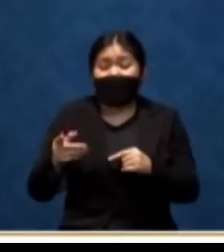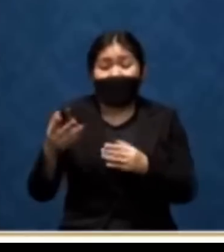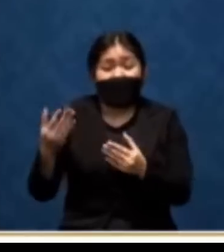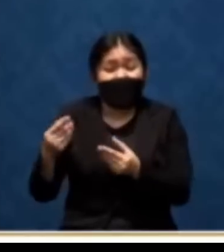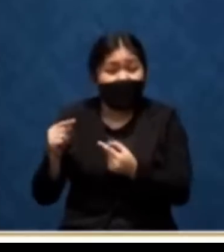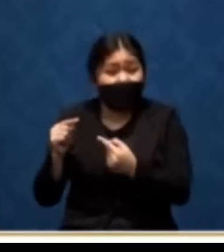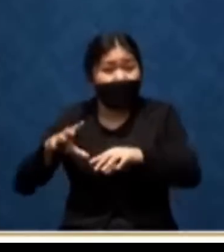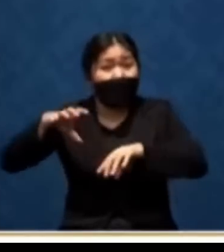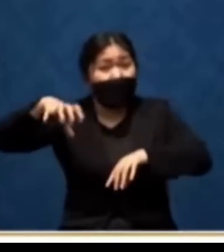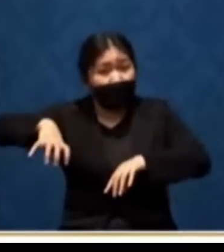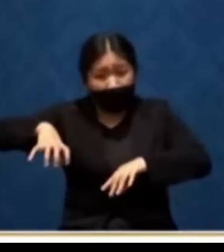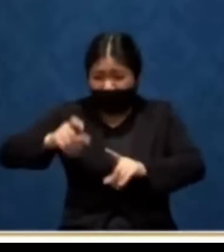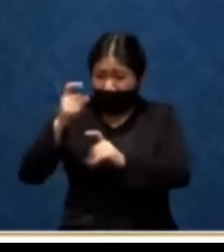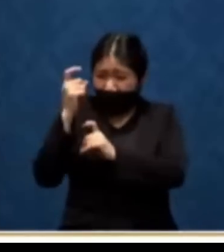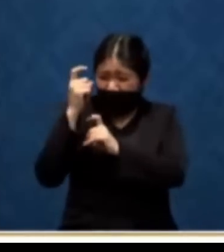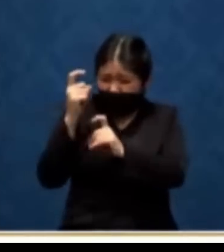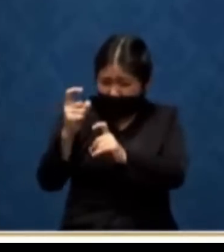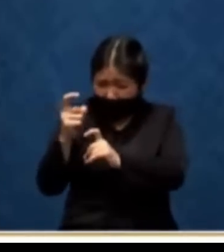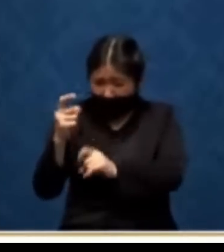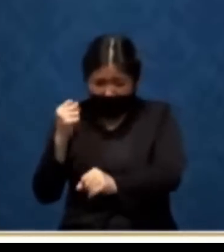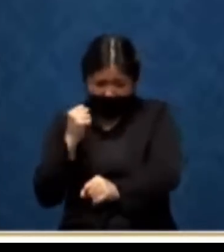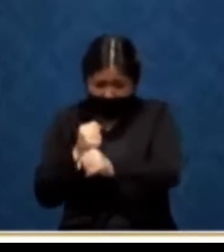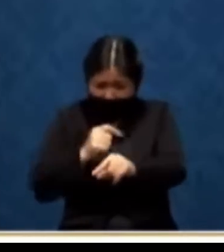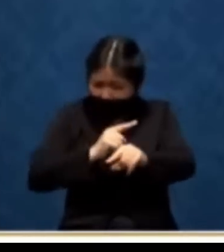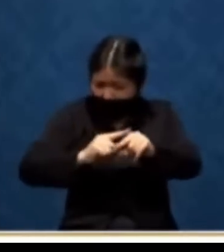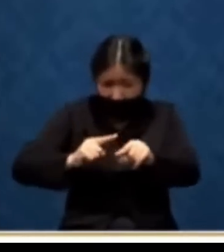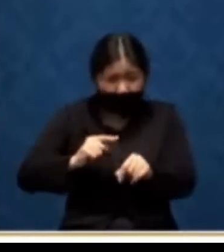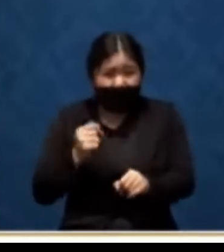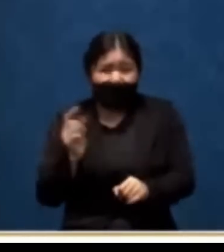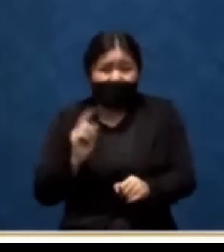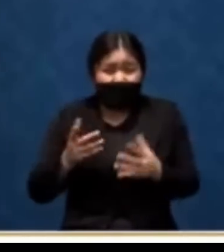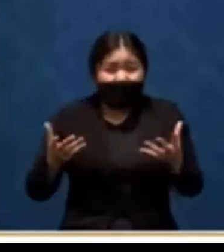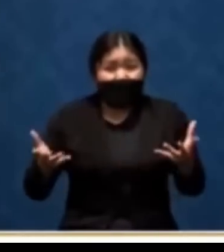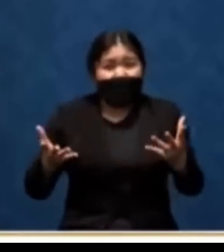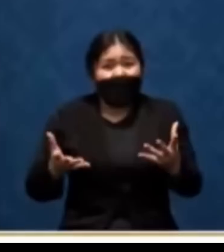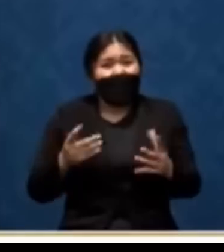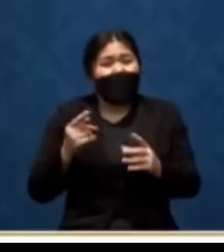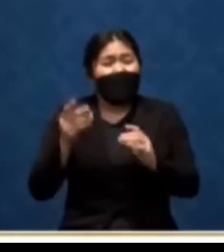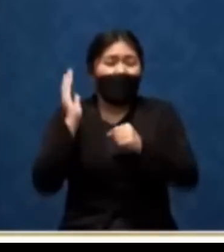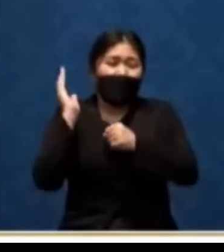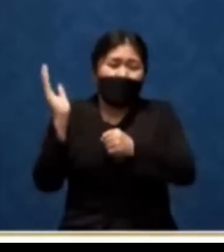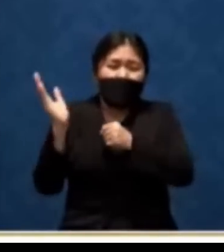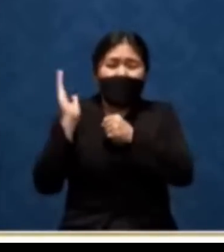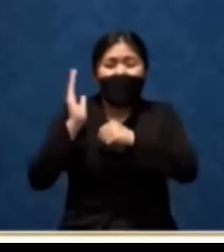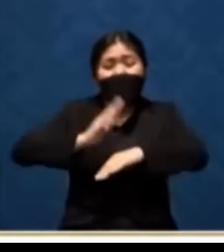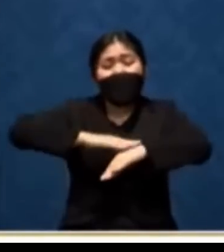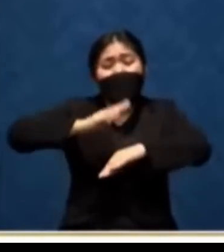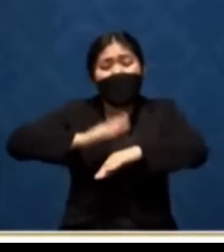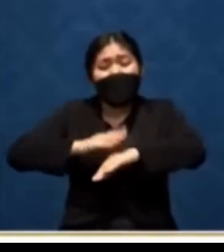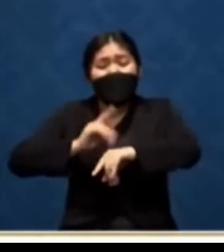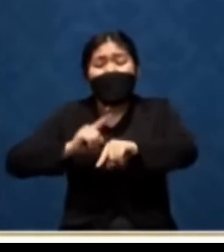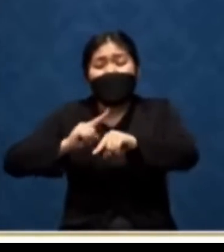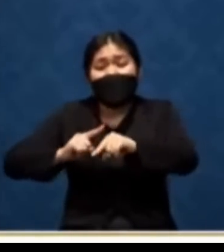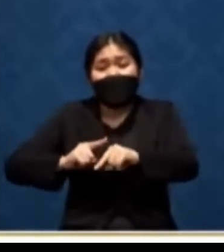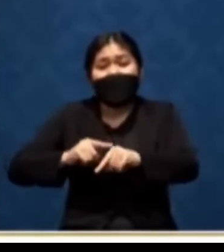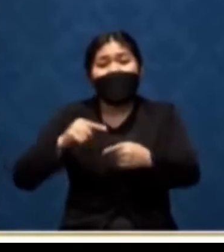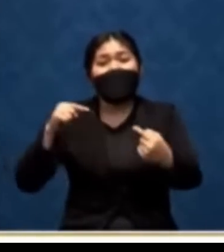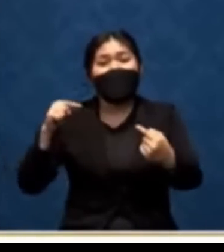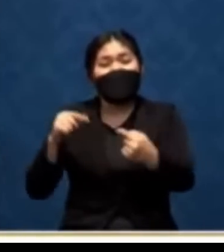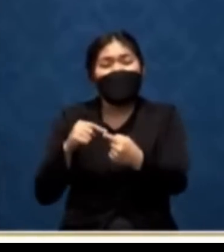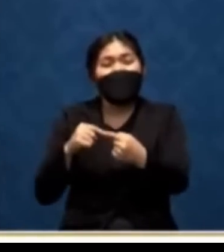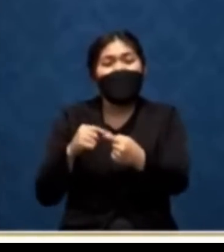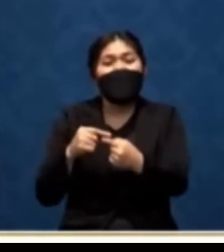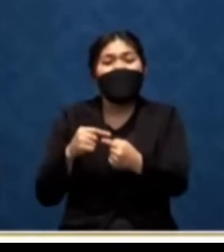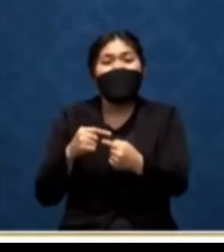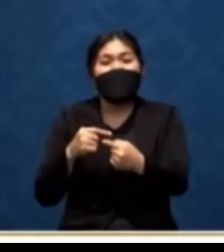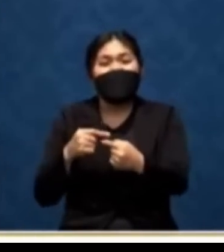ามามีบทบาทขนาดนี้ได้อย่างไรที่ซึ่งอาจใช้การโฆษณาชวนเชื่อเพื่อให้ธุรกิจเทาๆหลั่งไหล